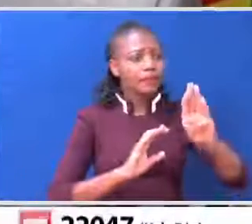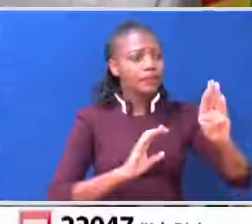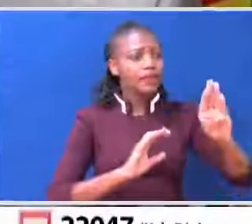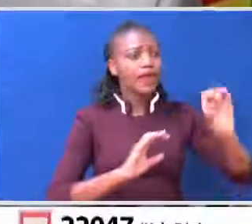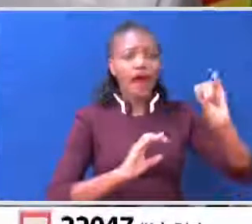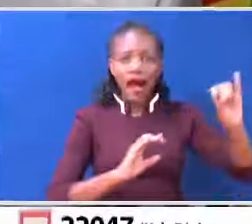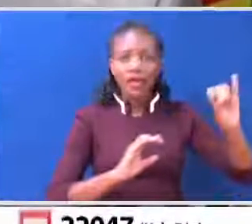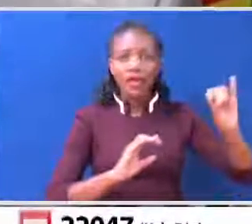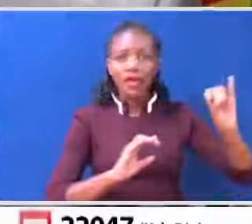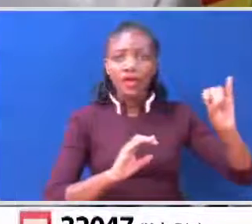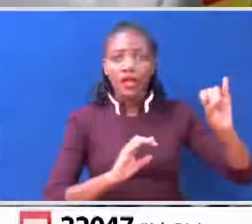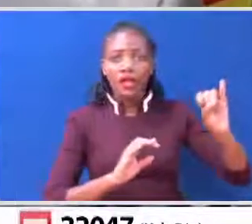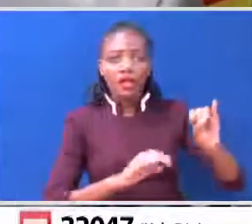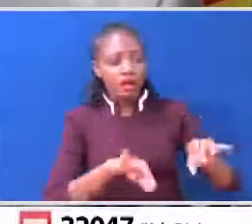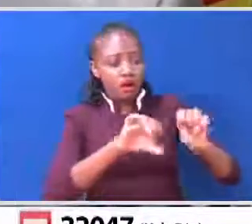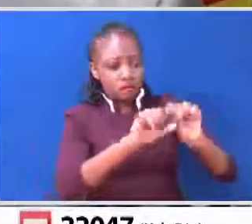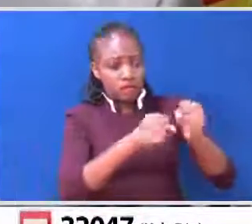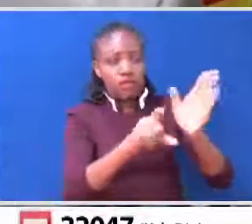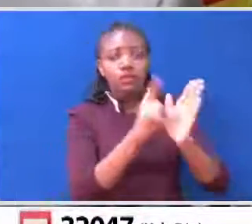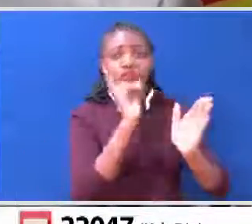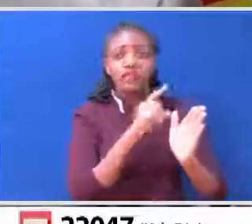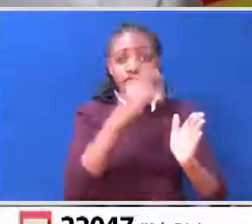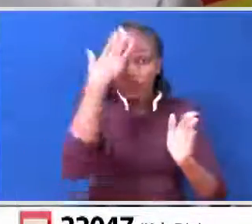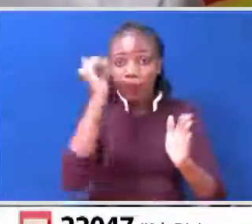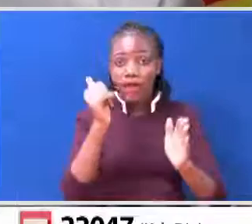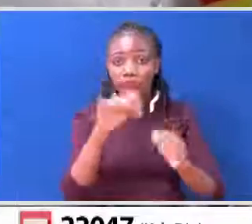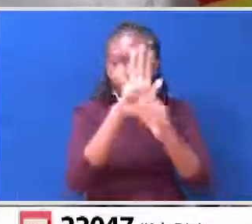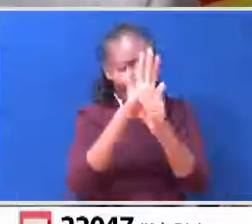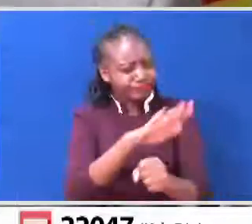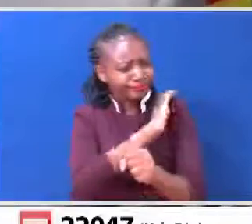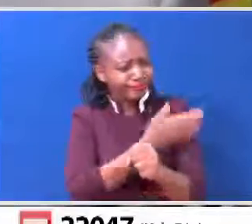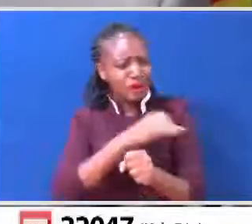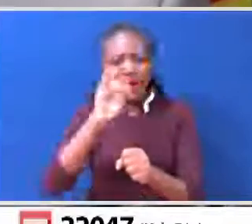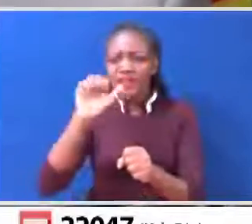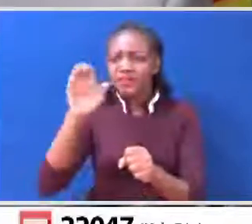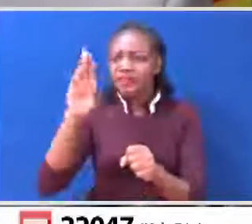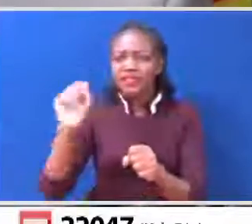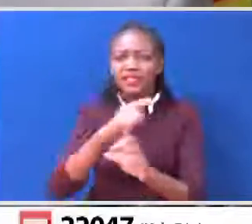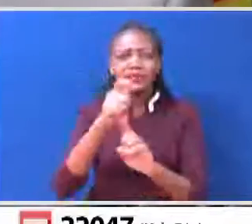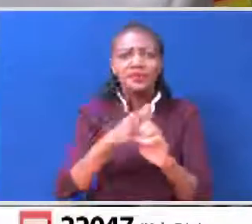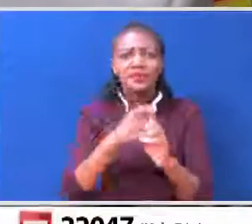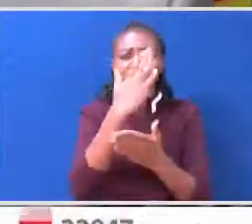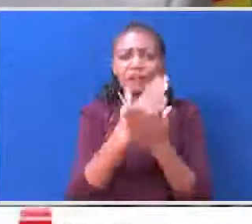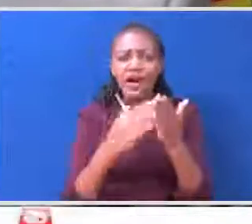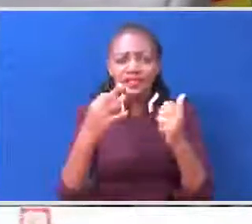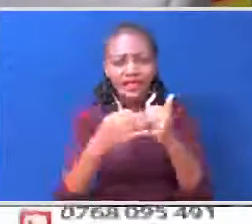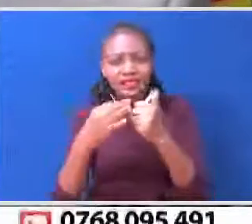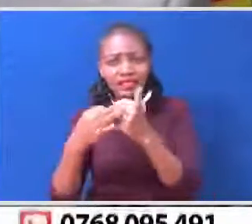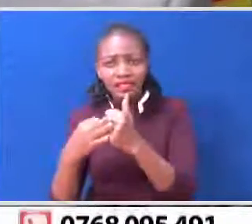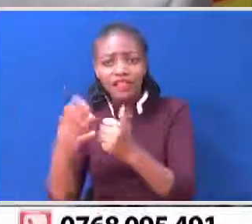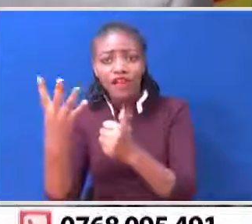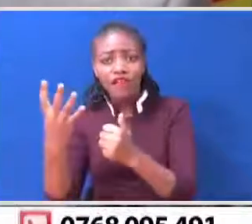the power of IEBC as provided in the constitution. Particularly articles 88